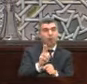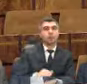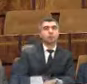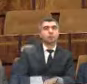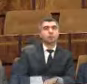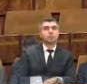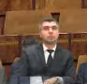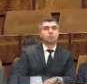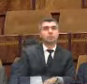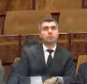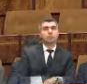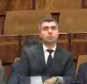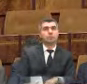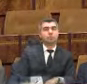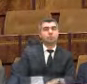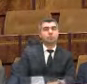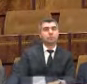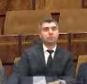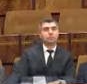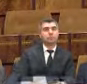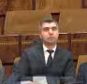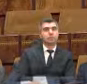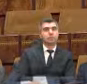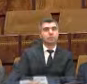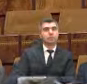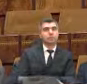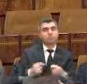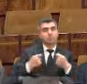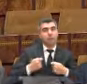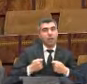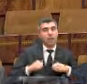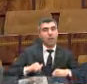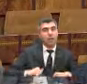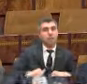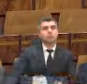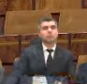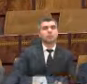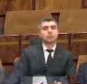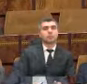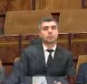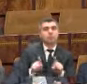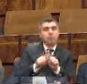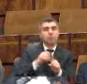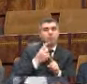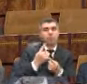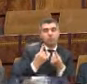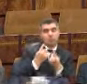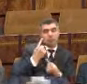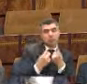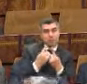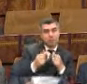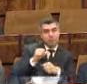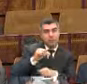سيد. السيدة الرئيسة، السيد الوزير، جاء على كلامكم أن التغيرات المناخية